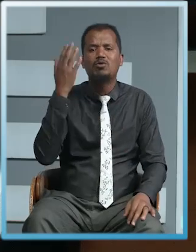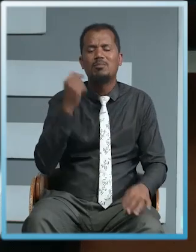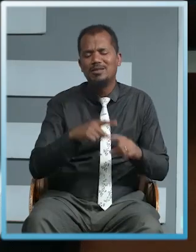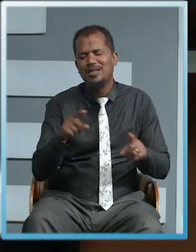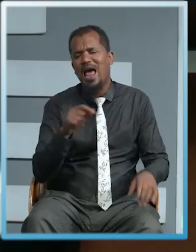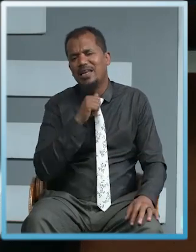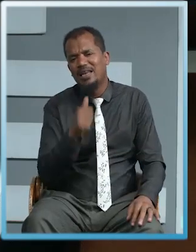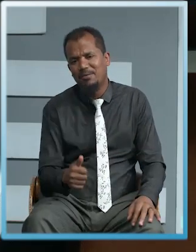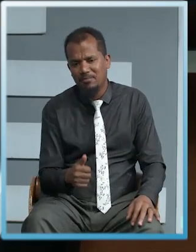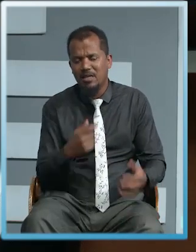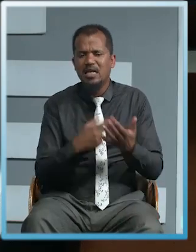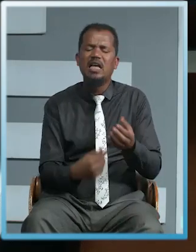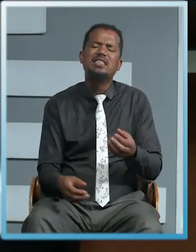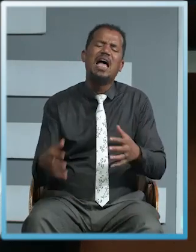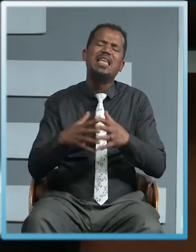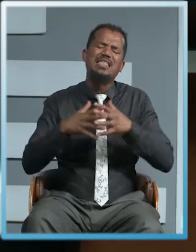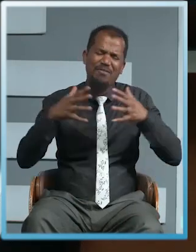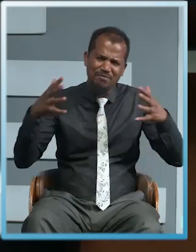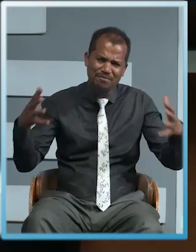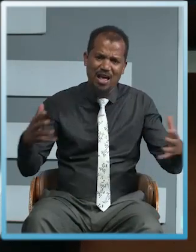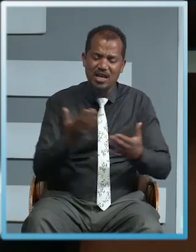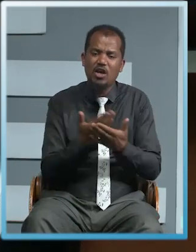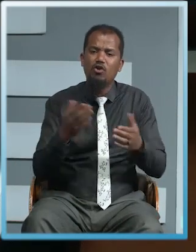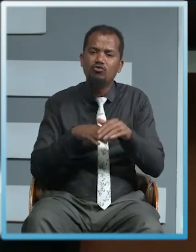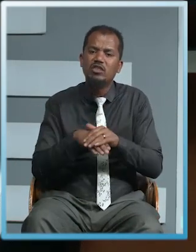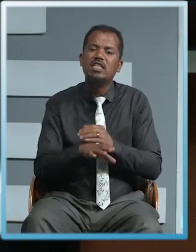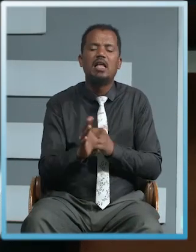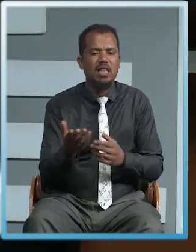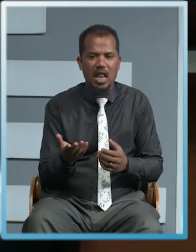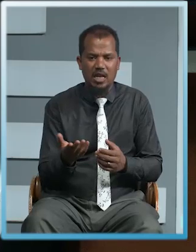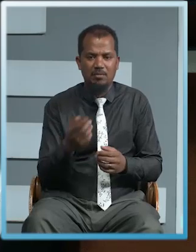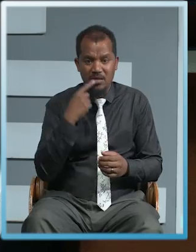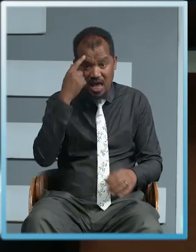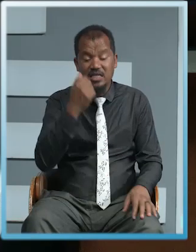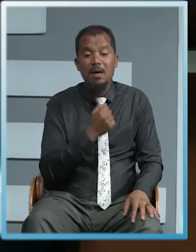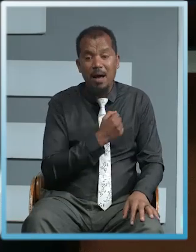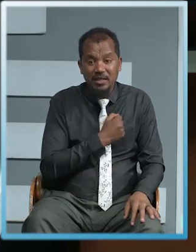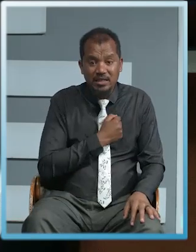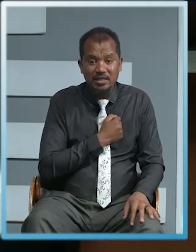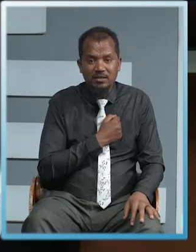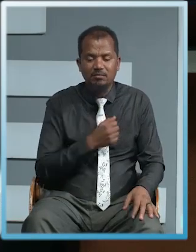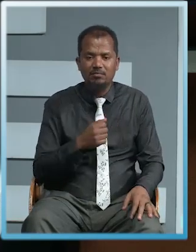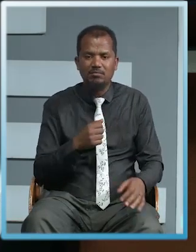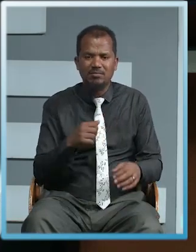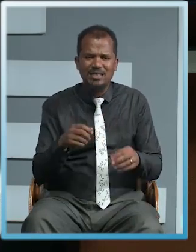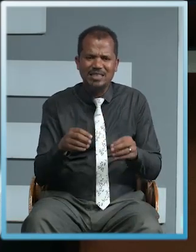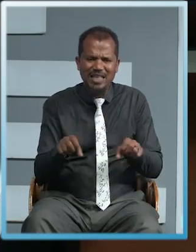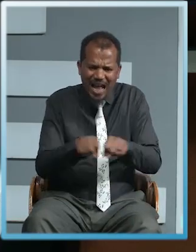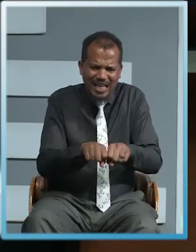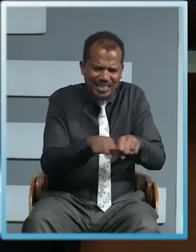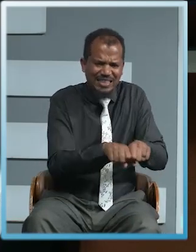ግን አይደለም ከዛ የሰፋ ነገር ውስጥ ይከተናል በየሰለማምን ጣጋግነንም